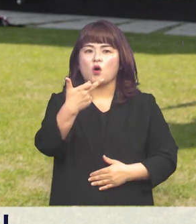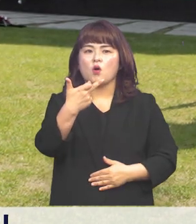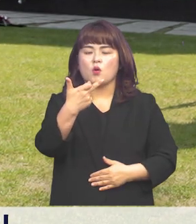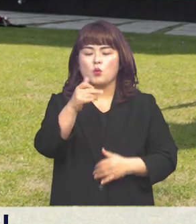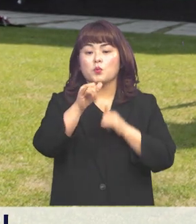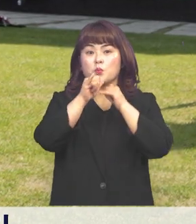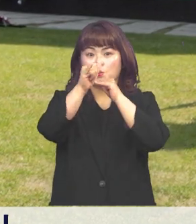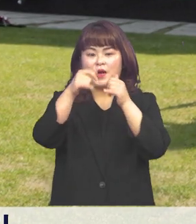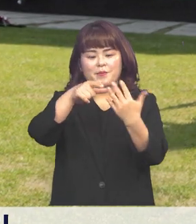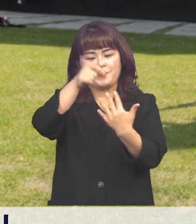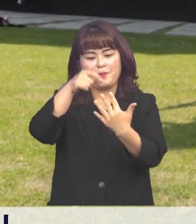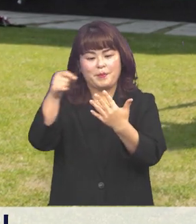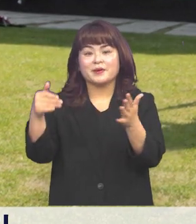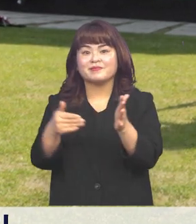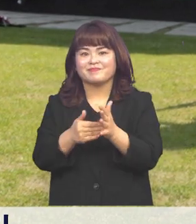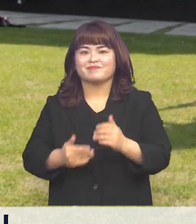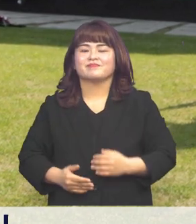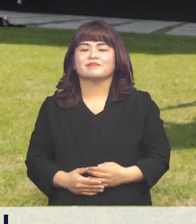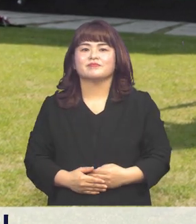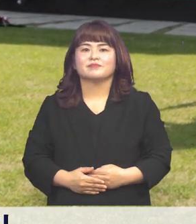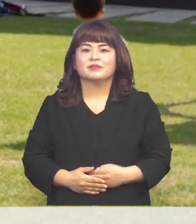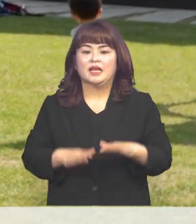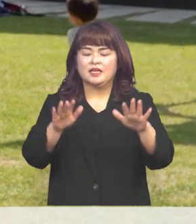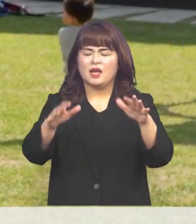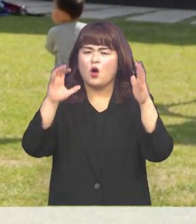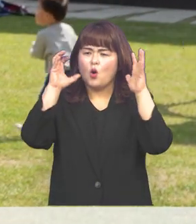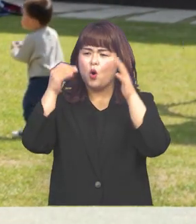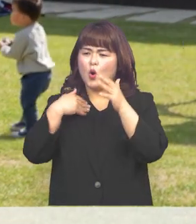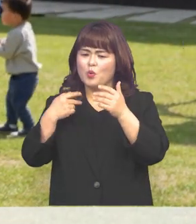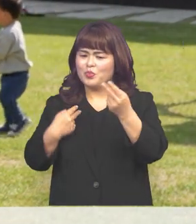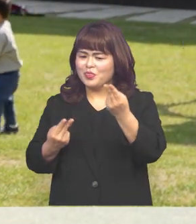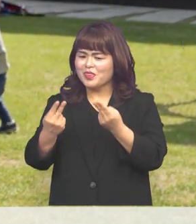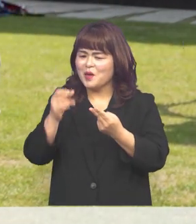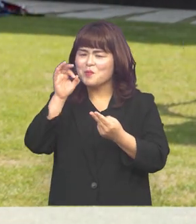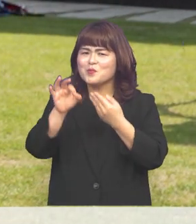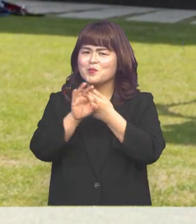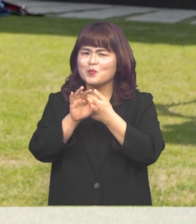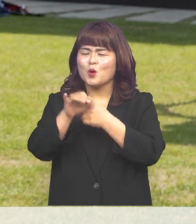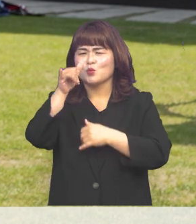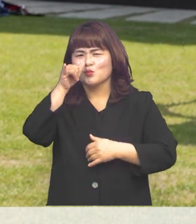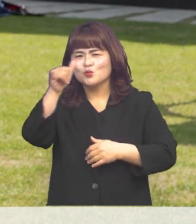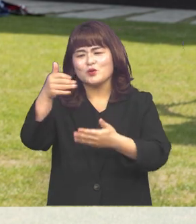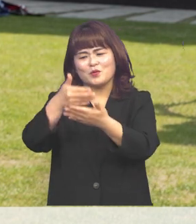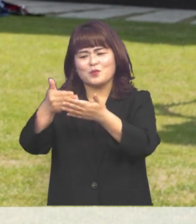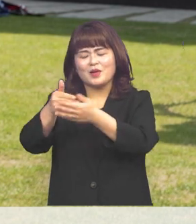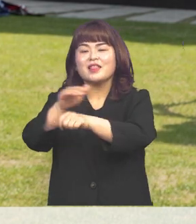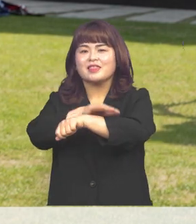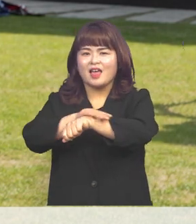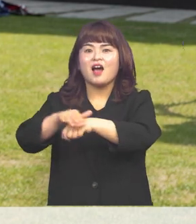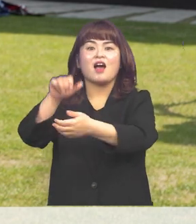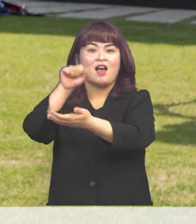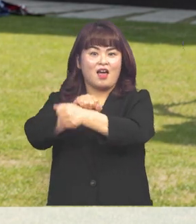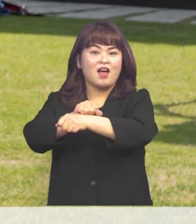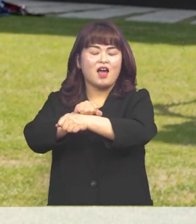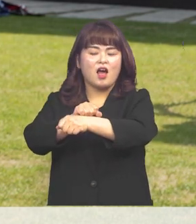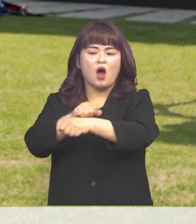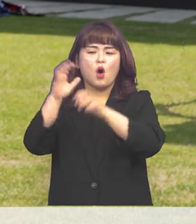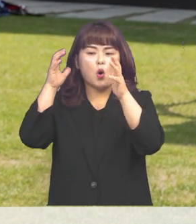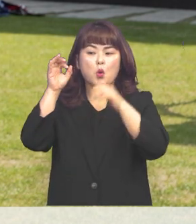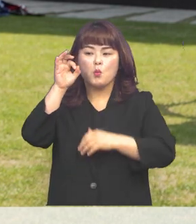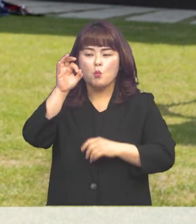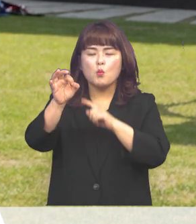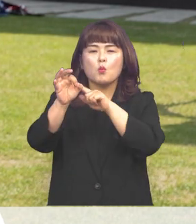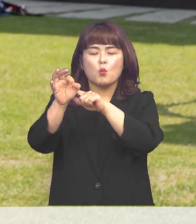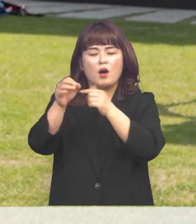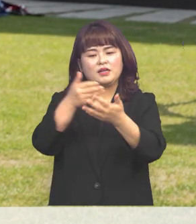17점이 수상작으로 선정이 됐는데 저 어렸을 때보다 훨씬 훌륭한 작품들을 만들어내는 우리